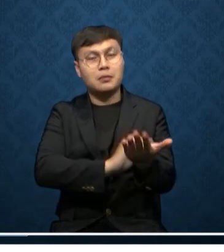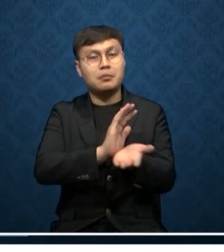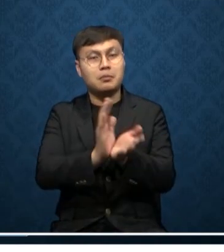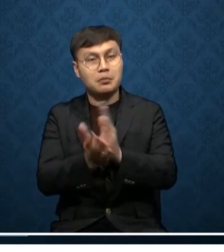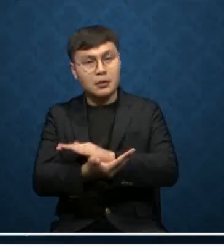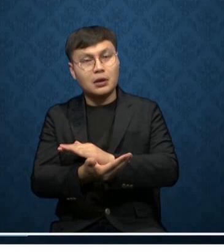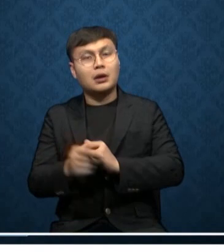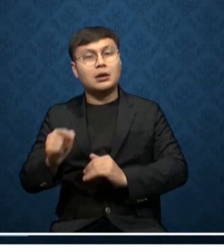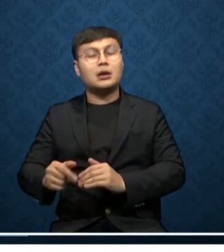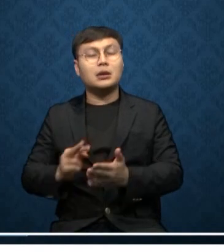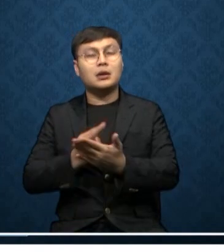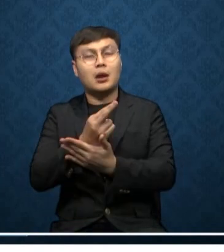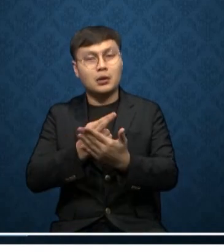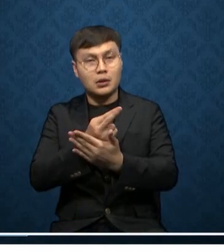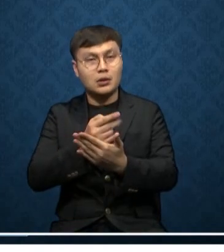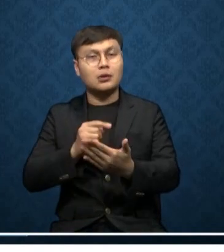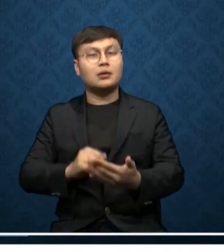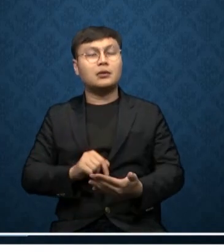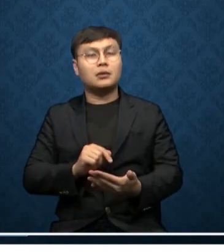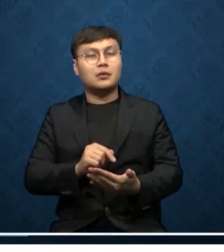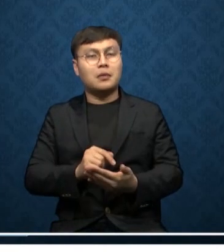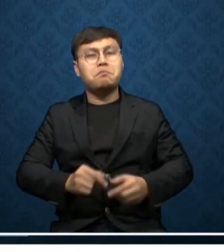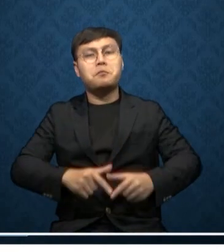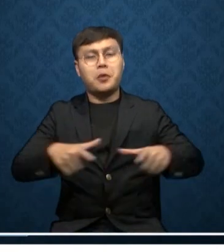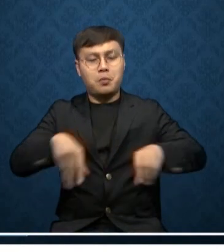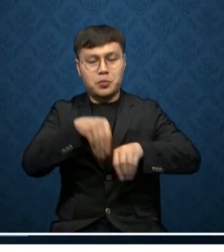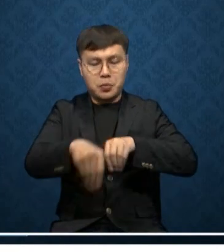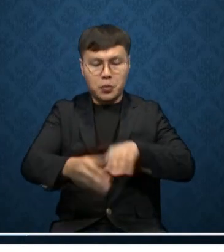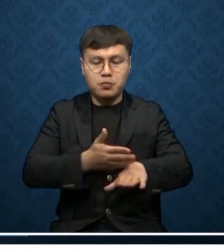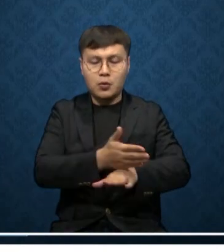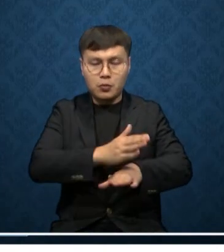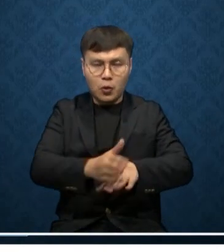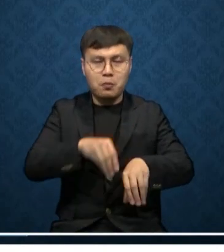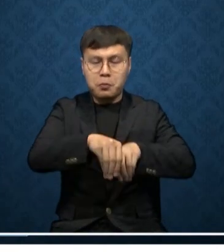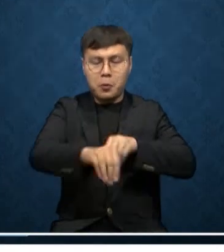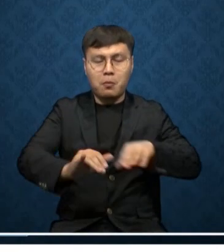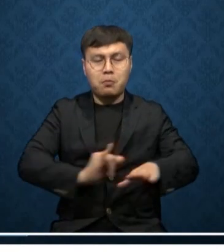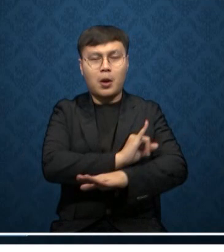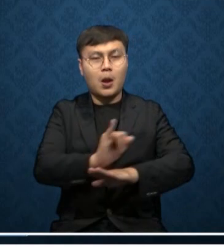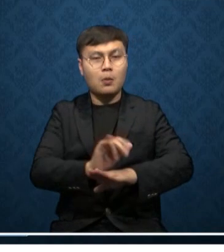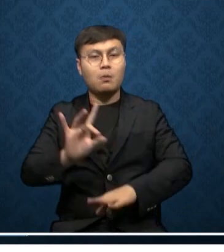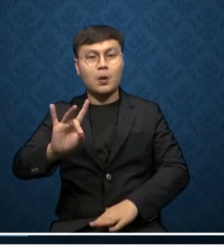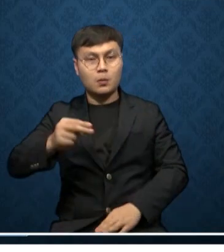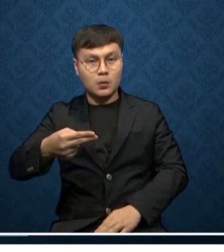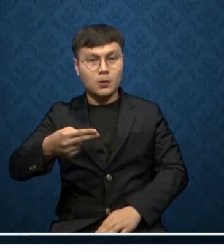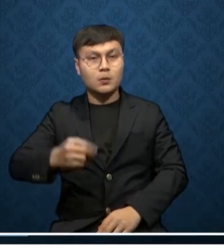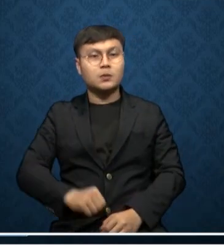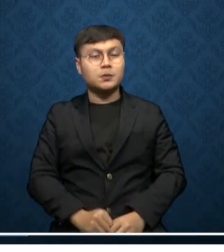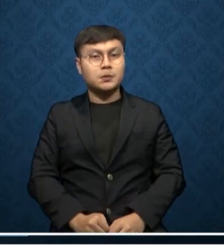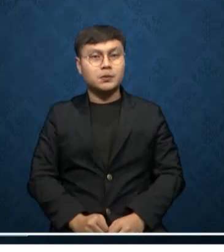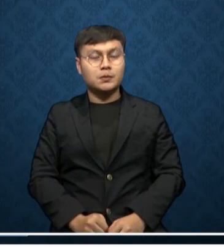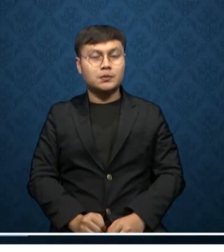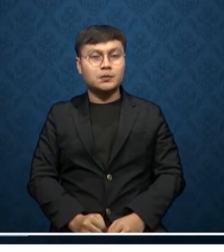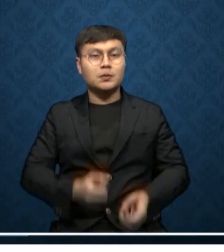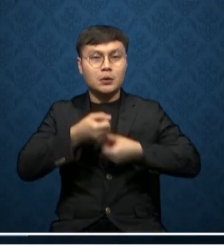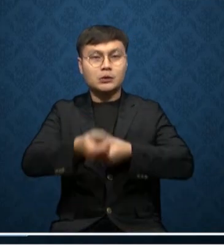คาที่ราชบุรีครับราชบุรีมีพื้นที่ปลูกสับปะรสประมาณ 80,000กว่าไร่ในจำนวนเยเอ่อจากเกษตรกรเนี่ย